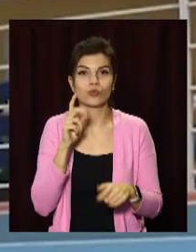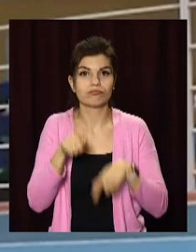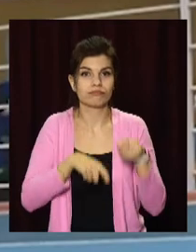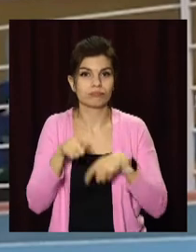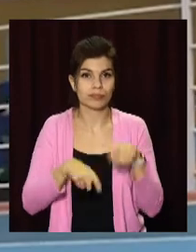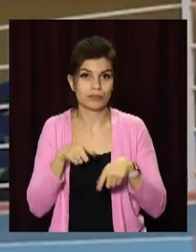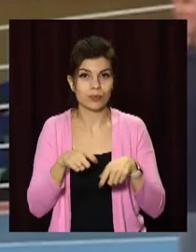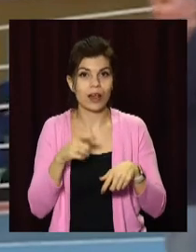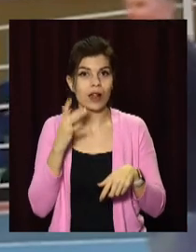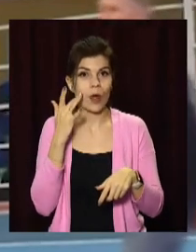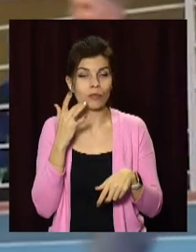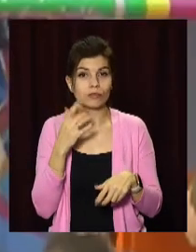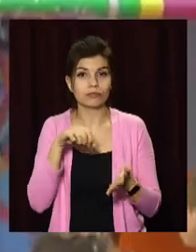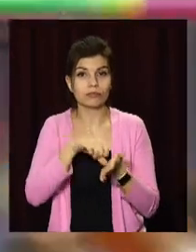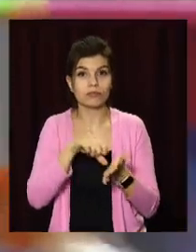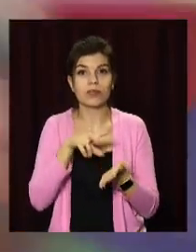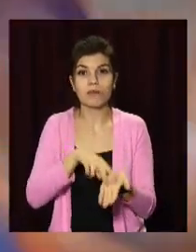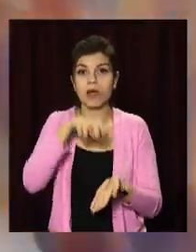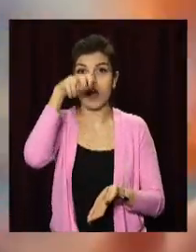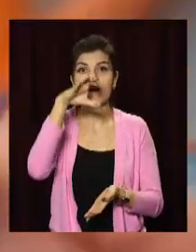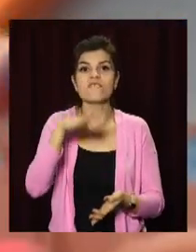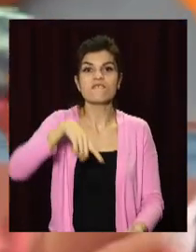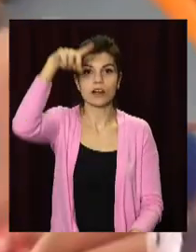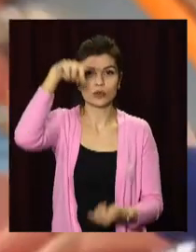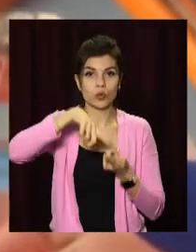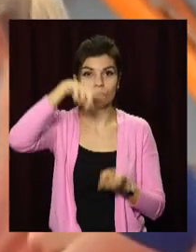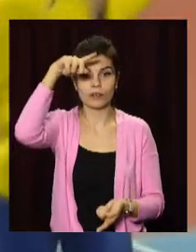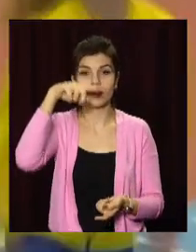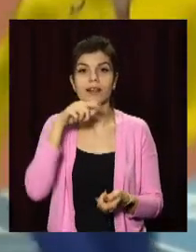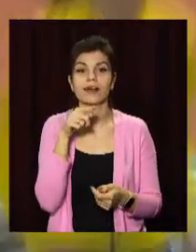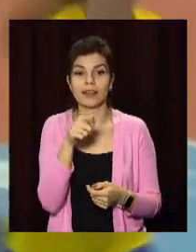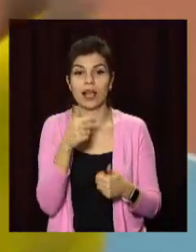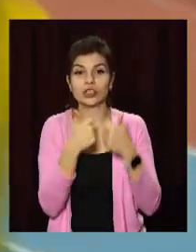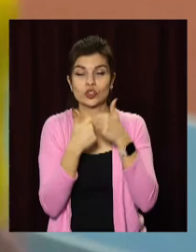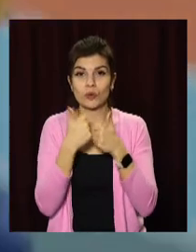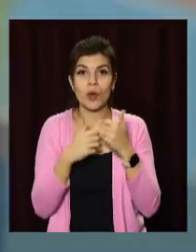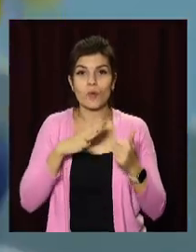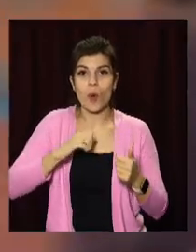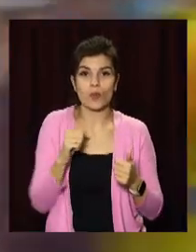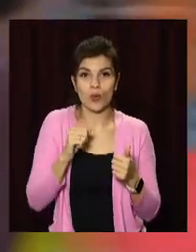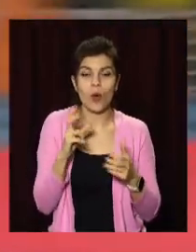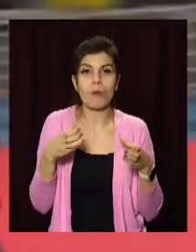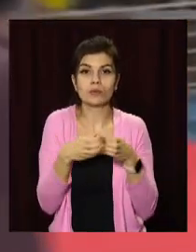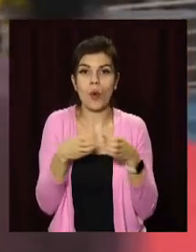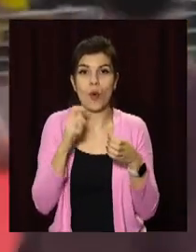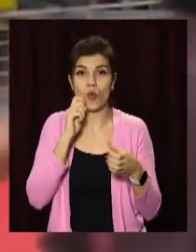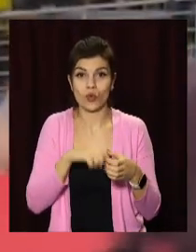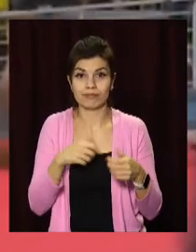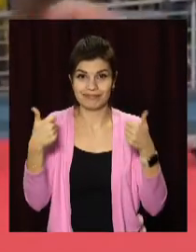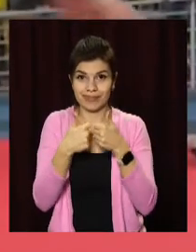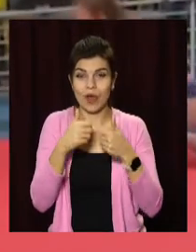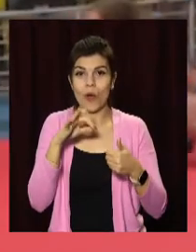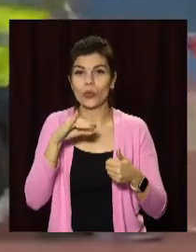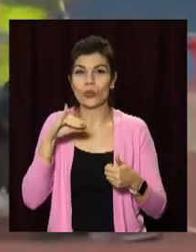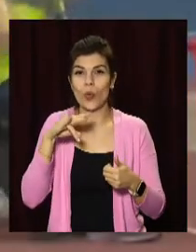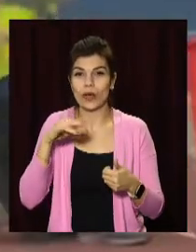Родзинкою турніру стали змагання зі стрибків у висоту. Суперницями Ярослави Магучих були подруги по збірній команді України – Юлія